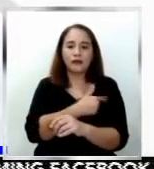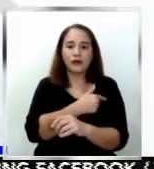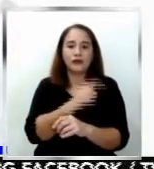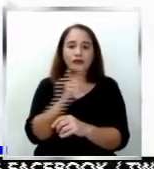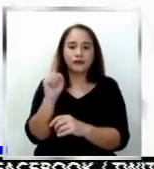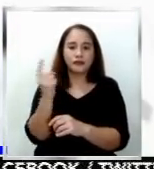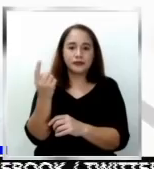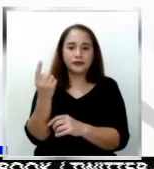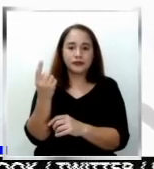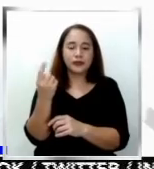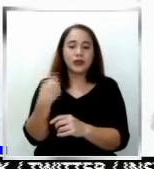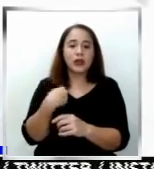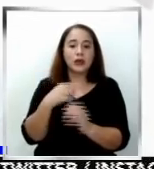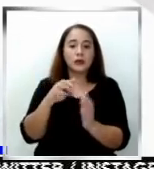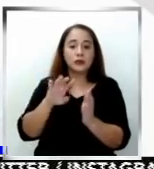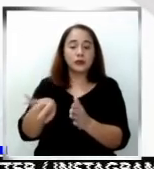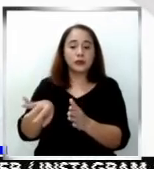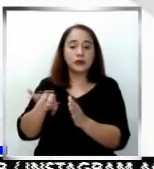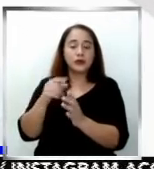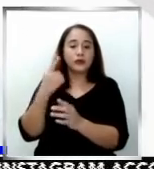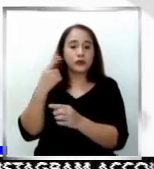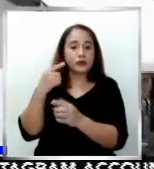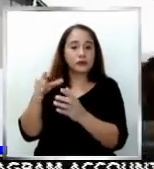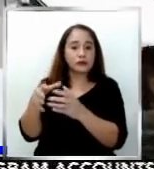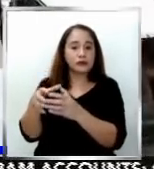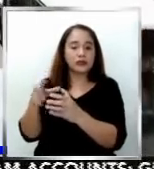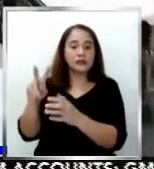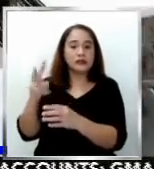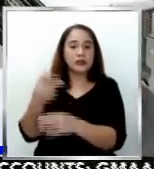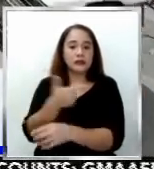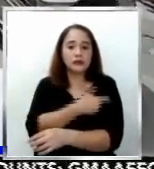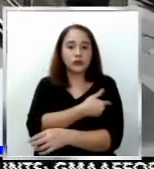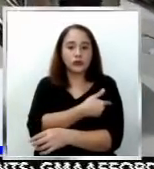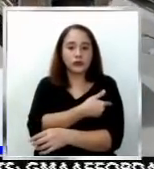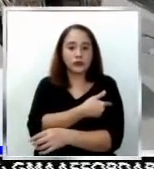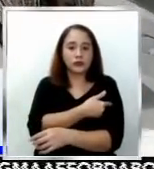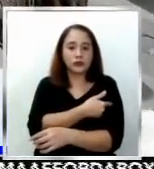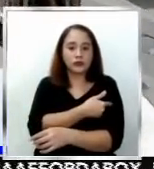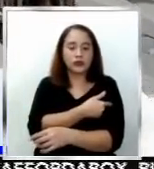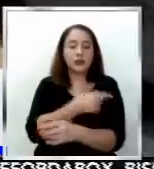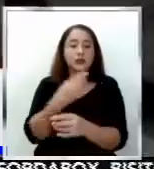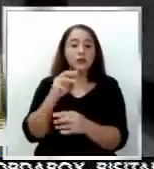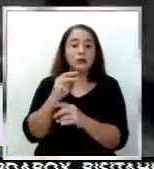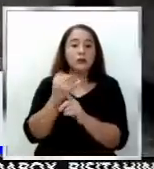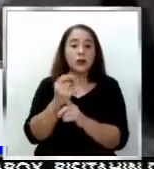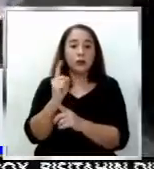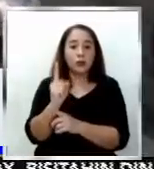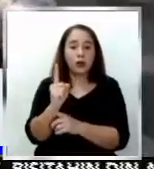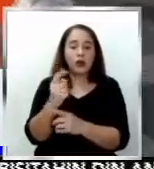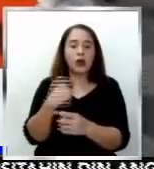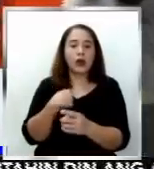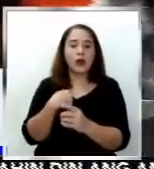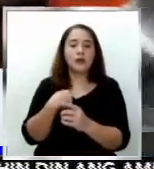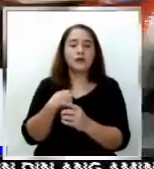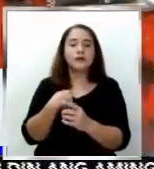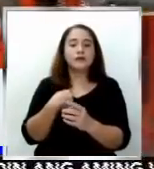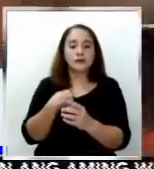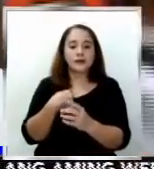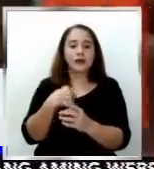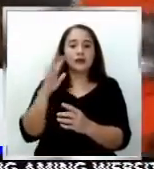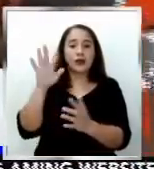Yung nakatabi sa amin is ang second dose na yon. Pero sa May 1, may 5,000 frontline workers na mauuna